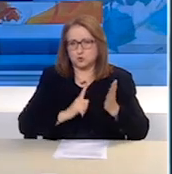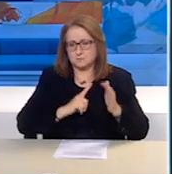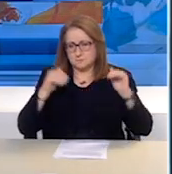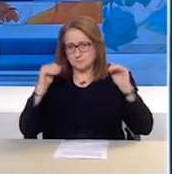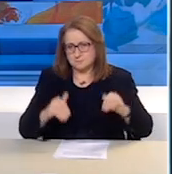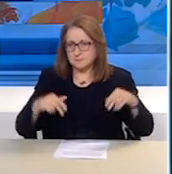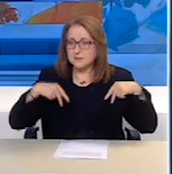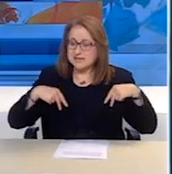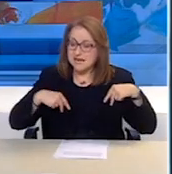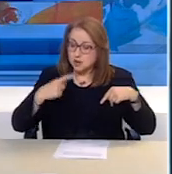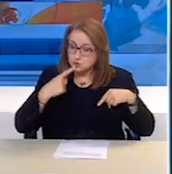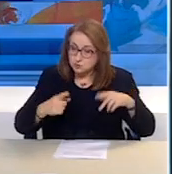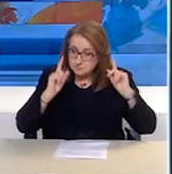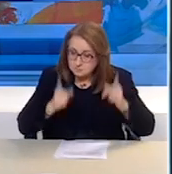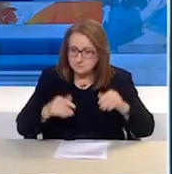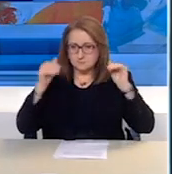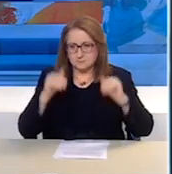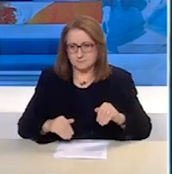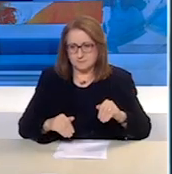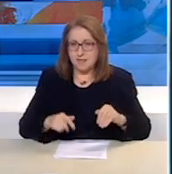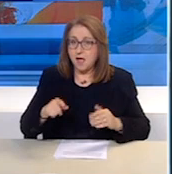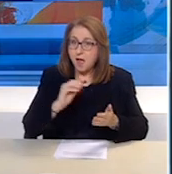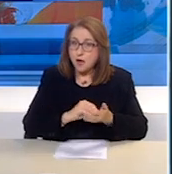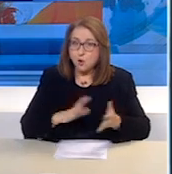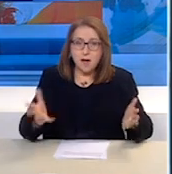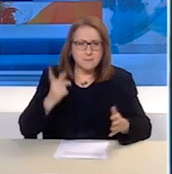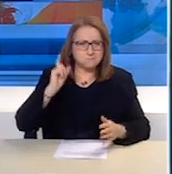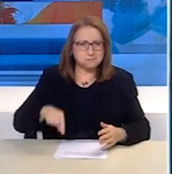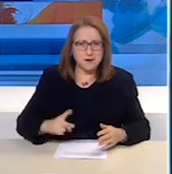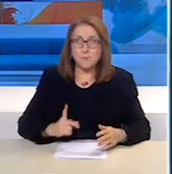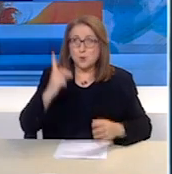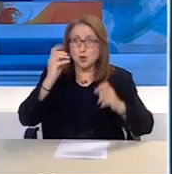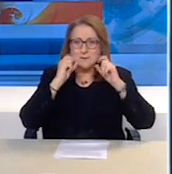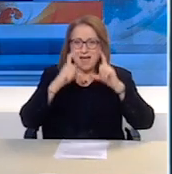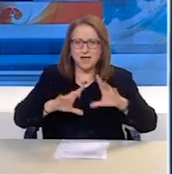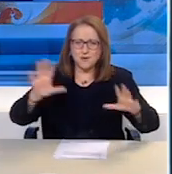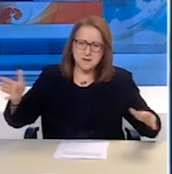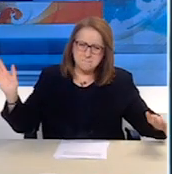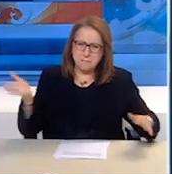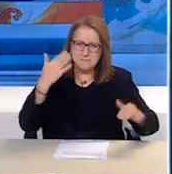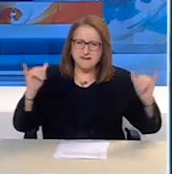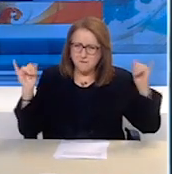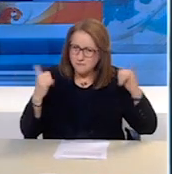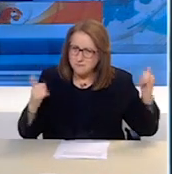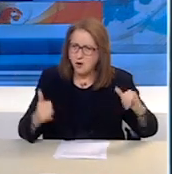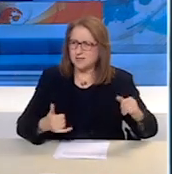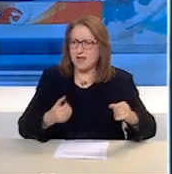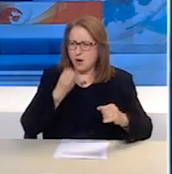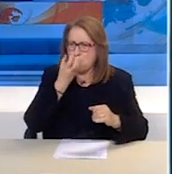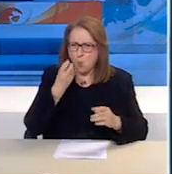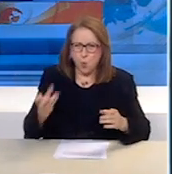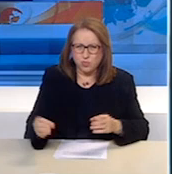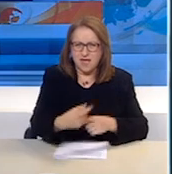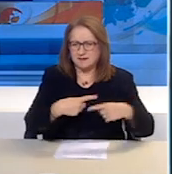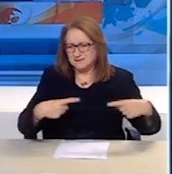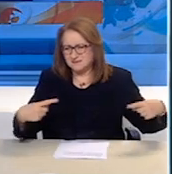για τον εορτασμό της Πρωτομαγιάς μπορεί να θέσουν σε κίνδυνο τη ζωή συνανθρώπων μας. Στο πλαίσιο αυτό, οι συμβολικοί εορτασμοί της Πρωτομαγιάς με